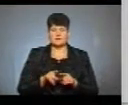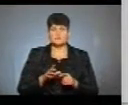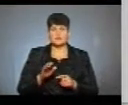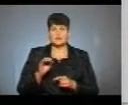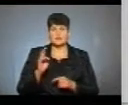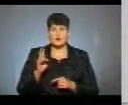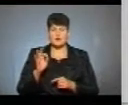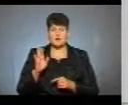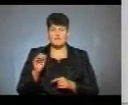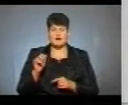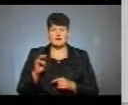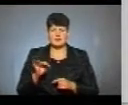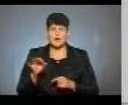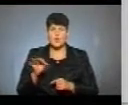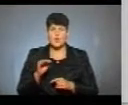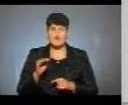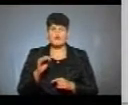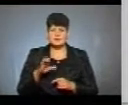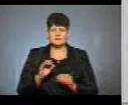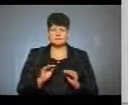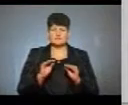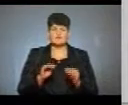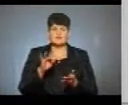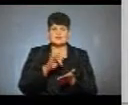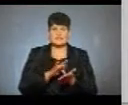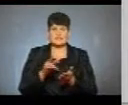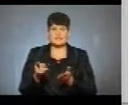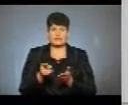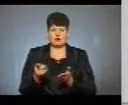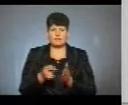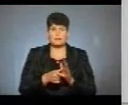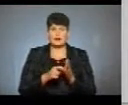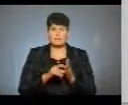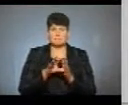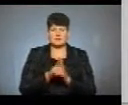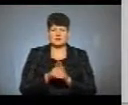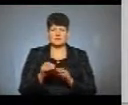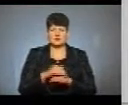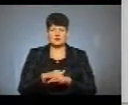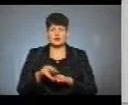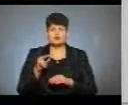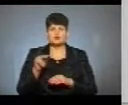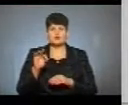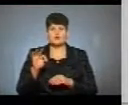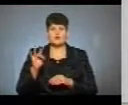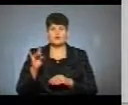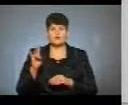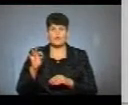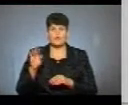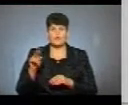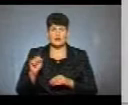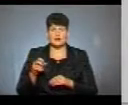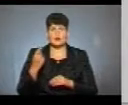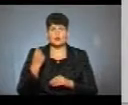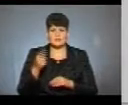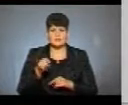Іван Ковалик. Офіс платформи розмістили в центрі Тернополя в приміщенні на Чорновола-1. Там будуть проводити